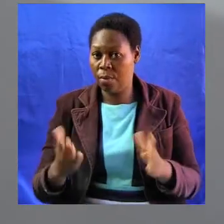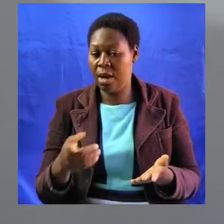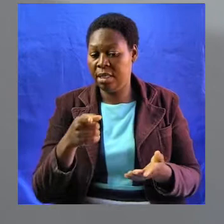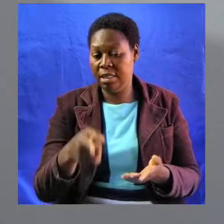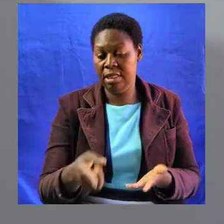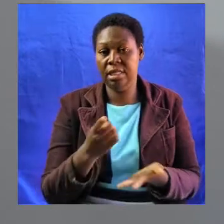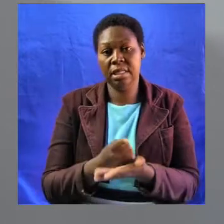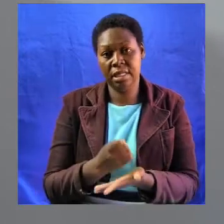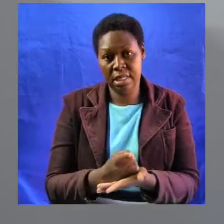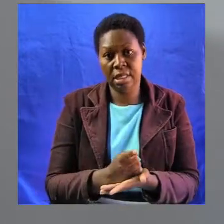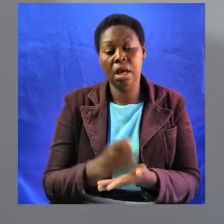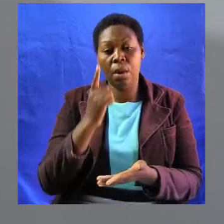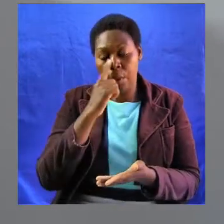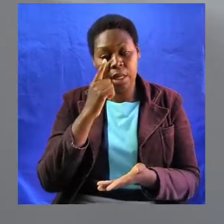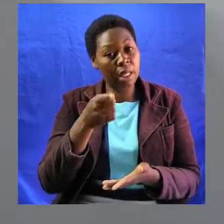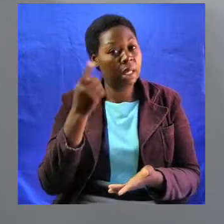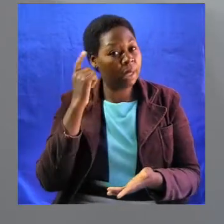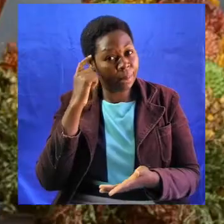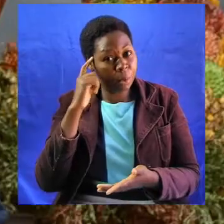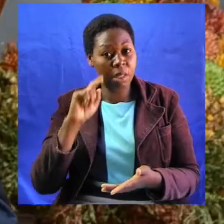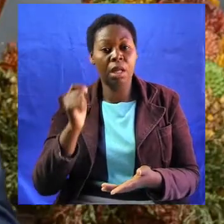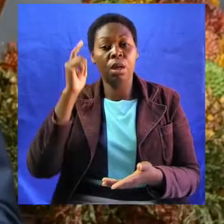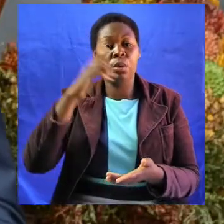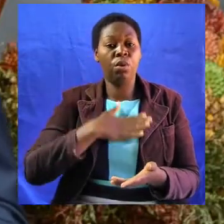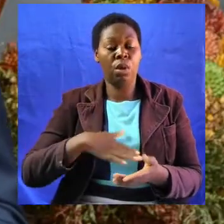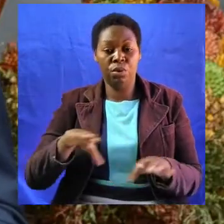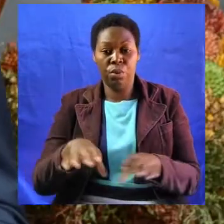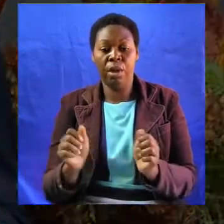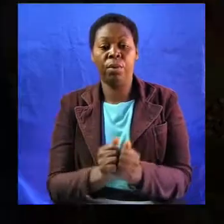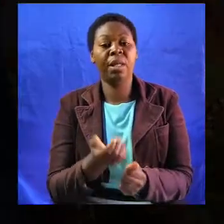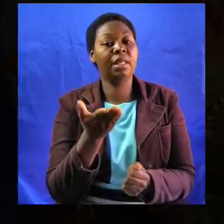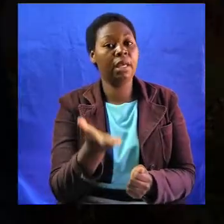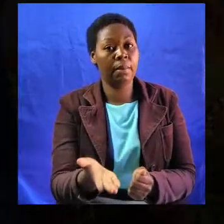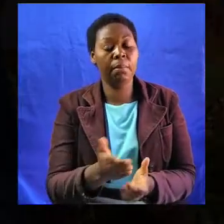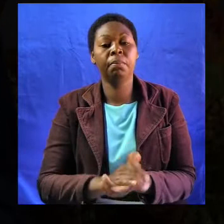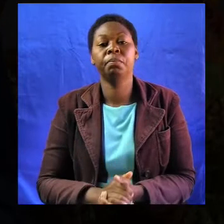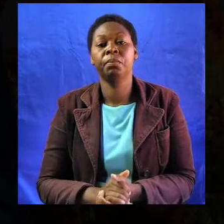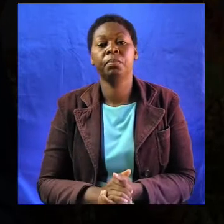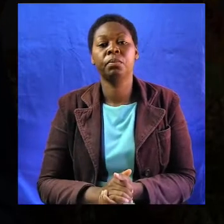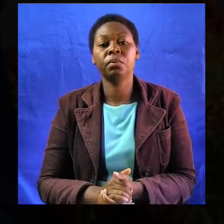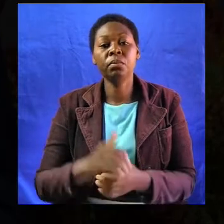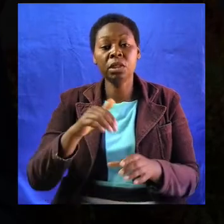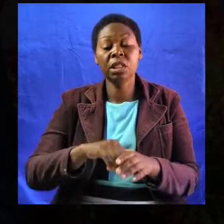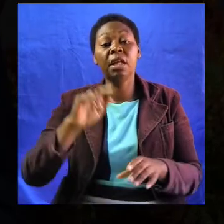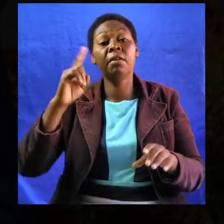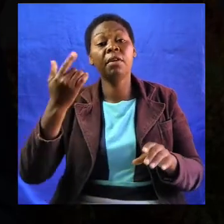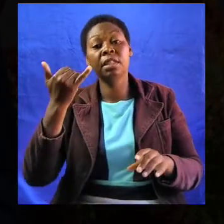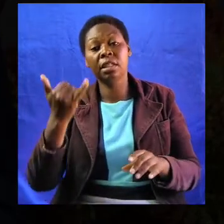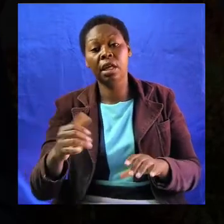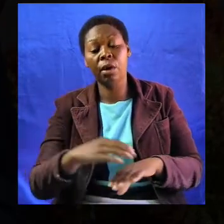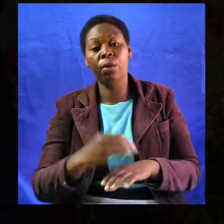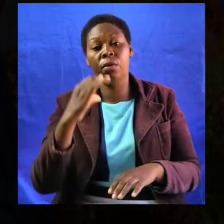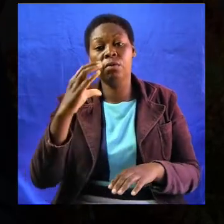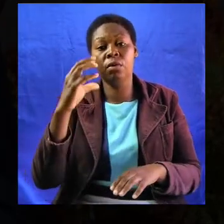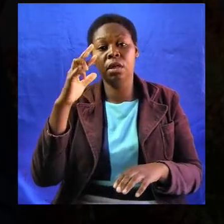vachida kushanda naye. Ezra 1 verse 1 to 4. Ezra 1 verse 1. Zvino negore rokutanga raKoreshi mambo